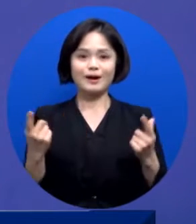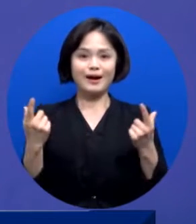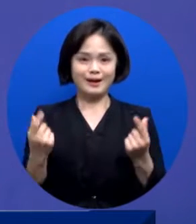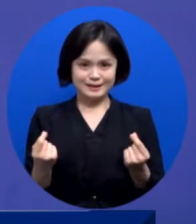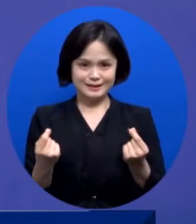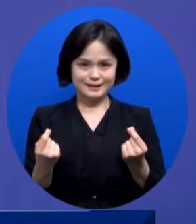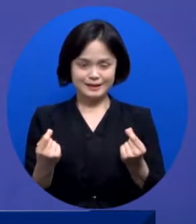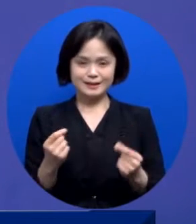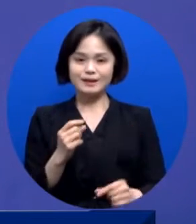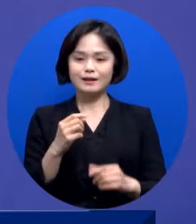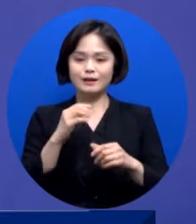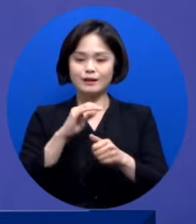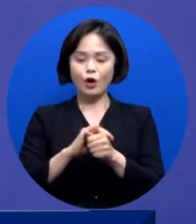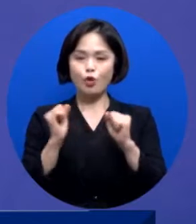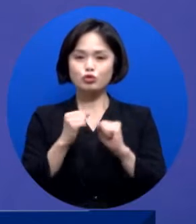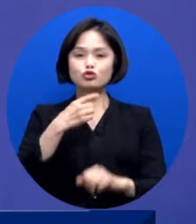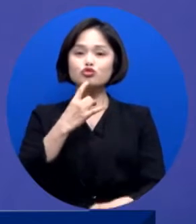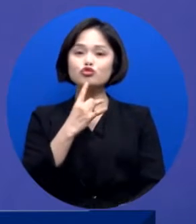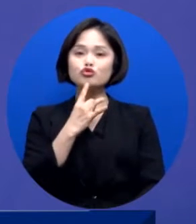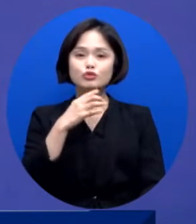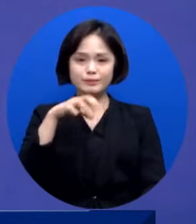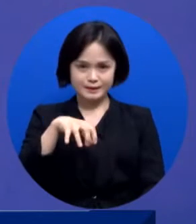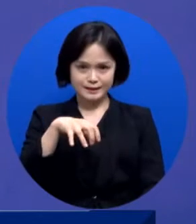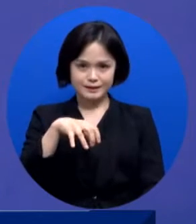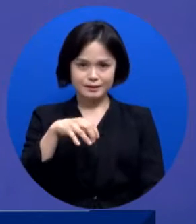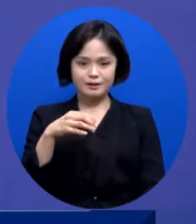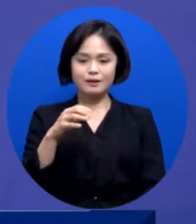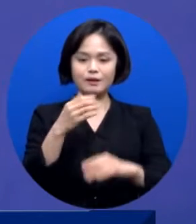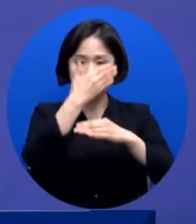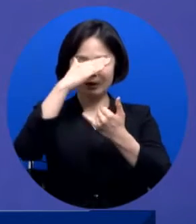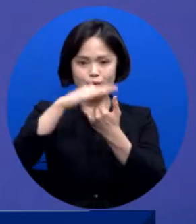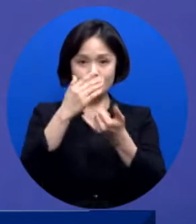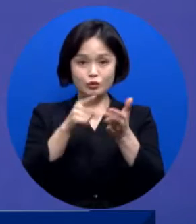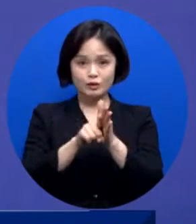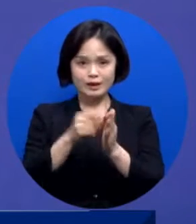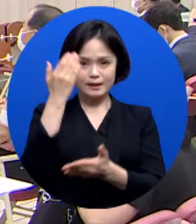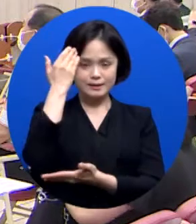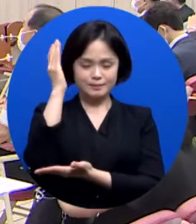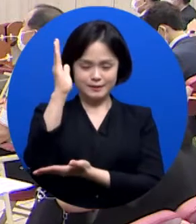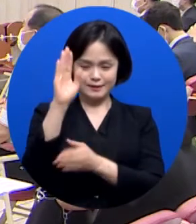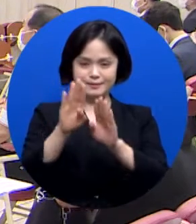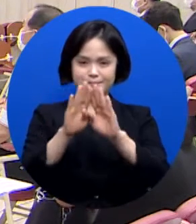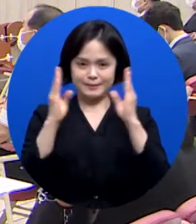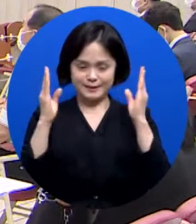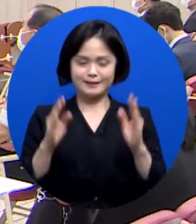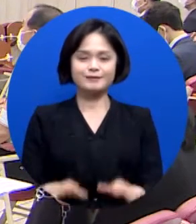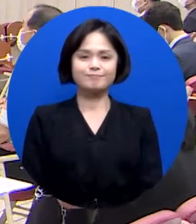교육선교 세미나를 열었습니다. CTS 안동방송 김영준 기자입니다.